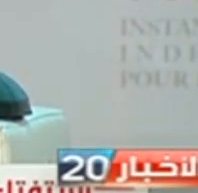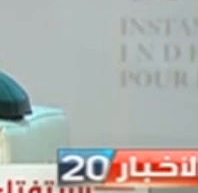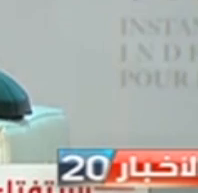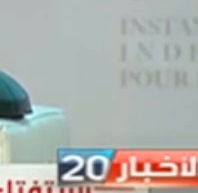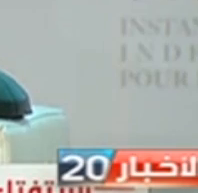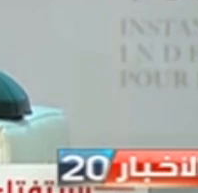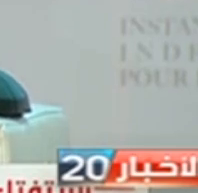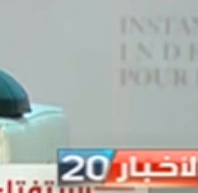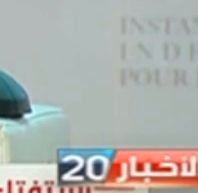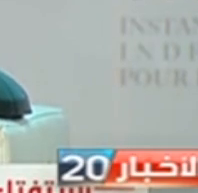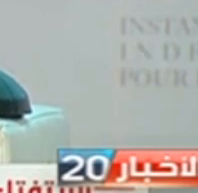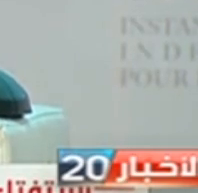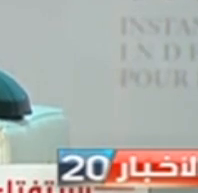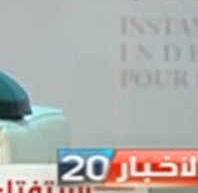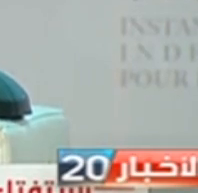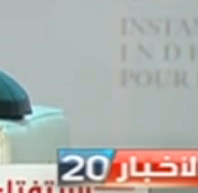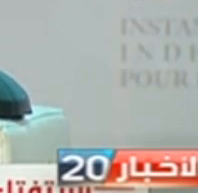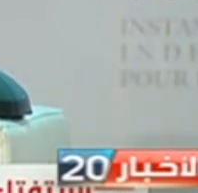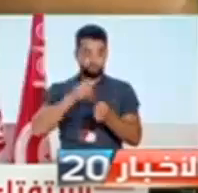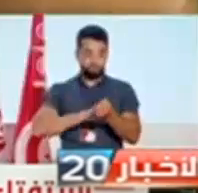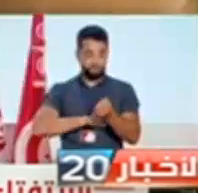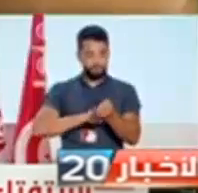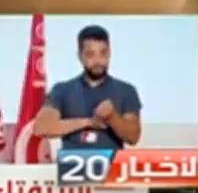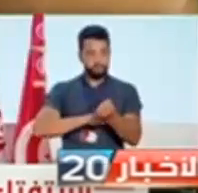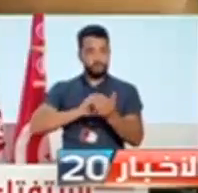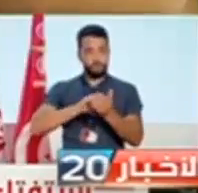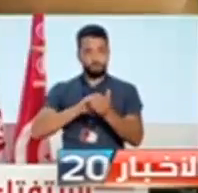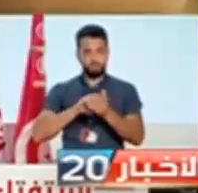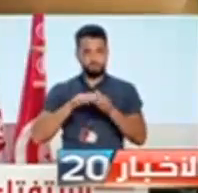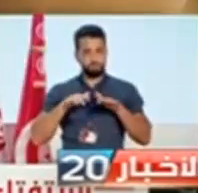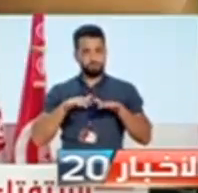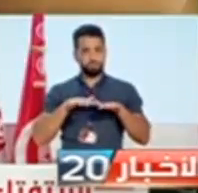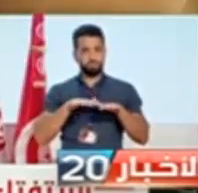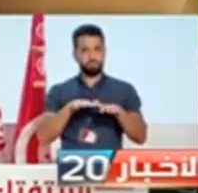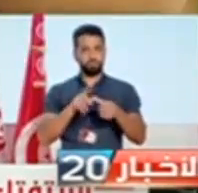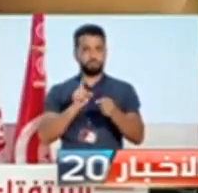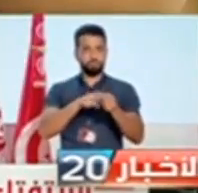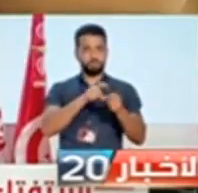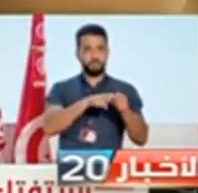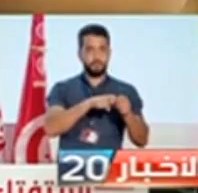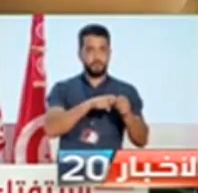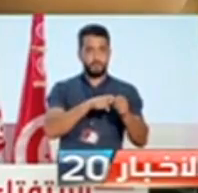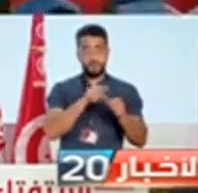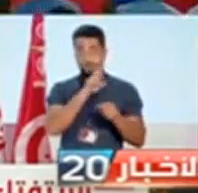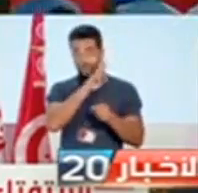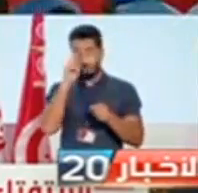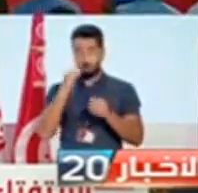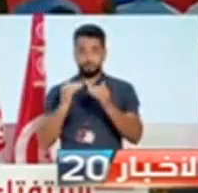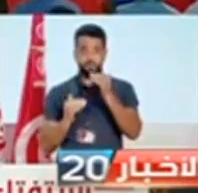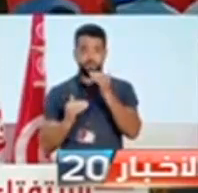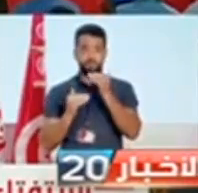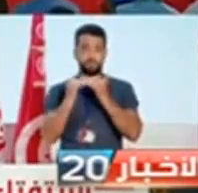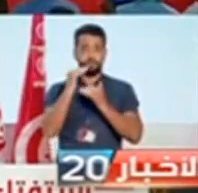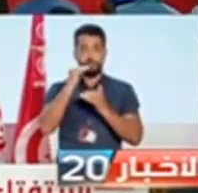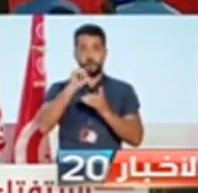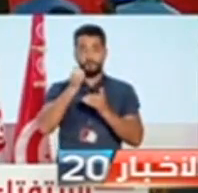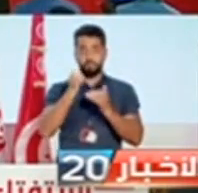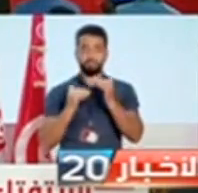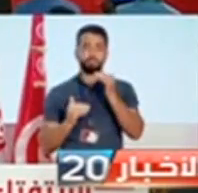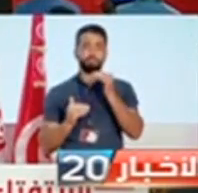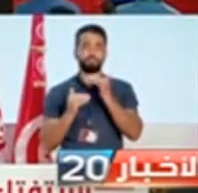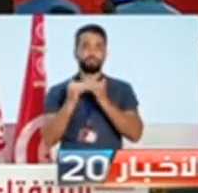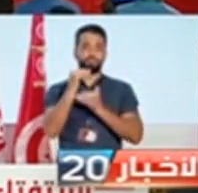الاقتراع المسجلة إلى حدود 6 من مساء اليوم بتوقيت تونس تتقارب مع النسب المعتمدة في الانتخابات